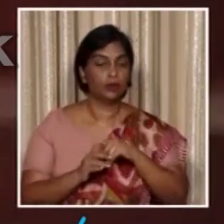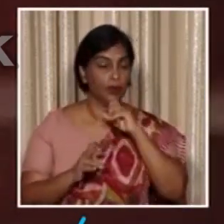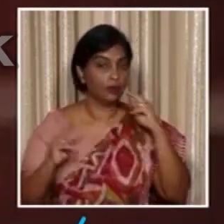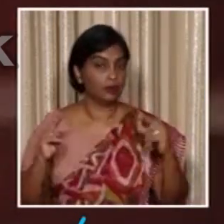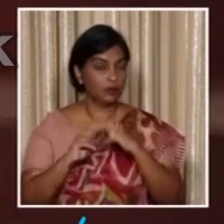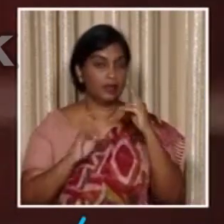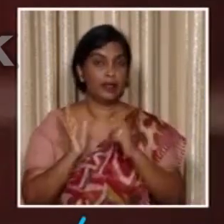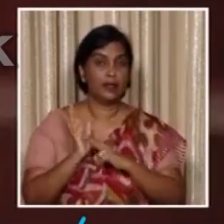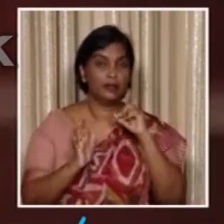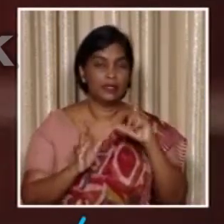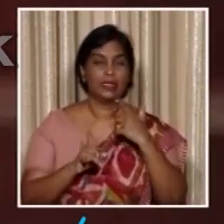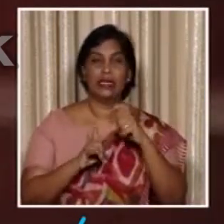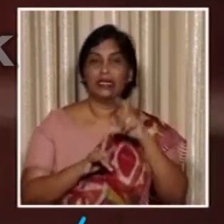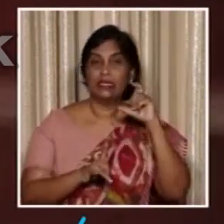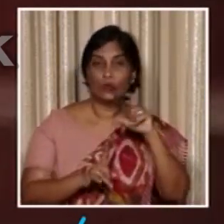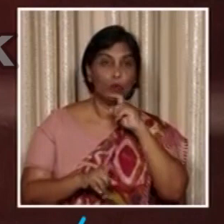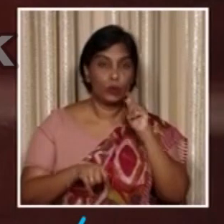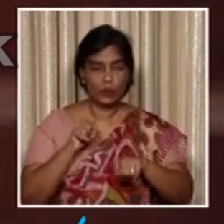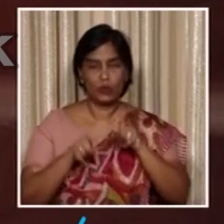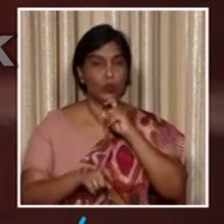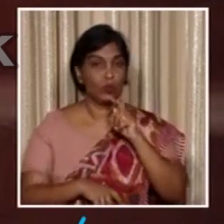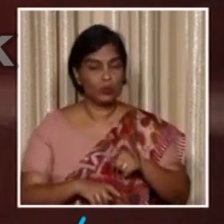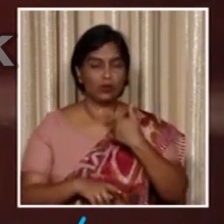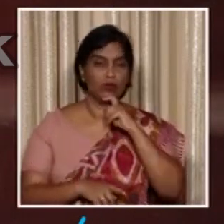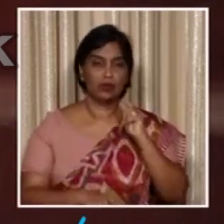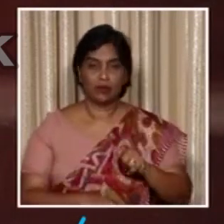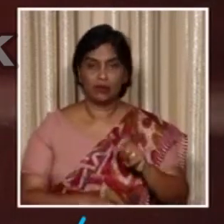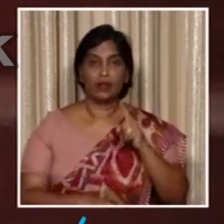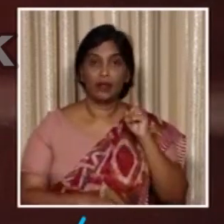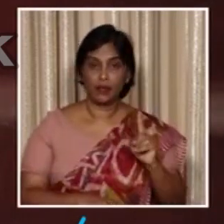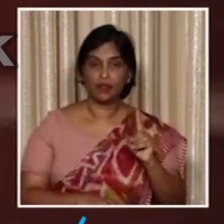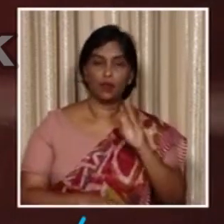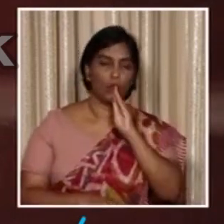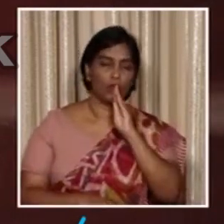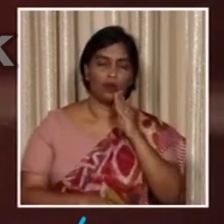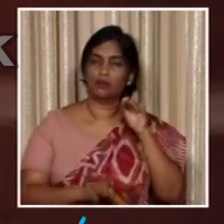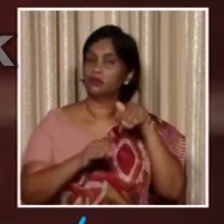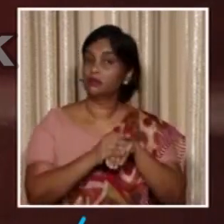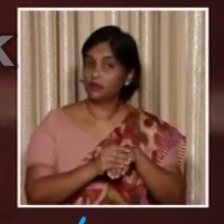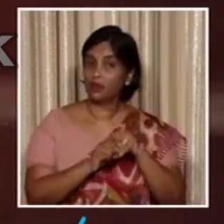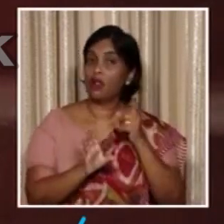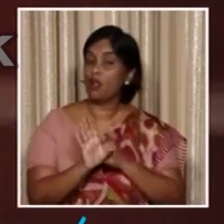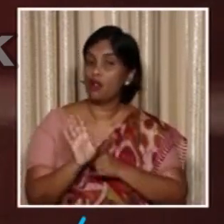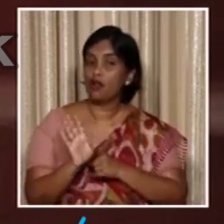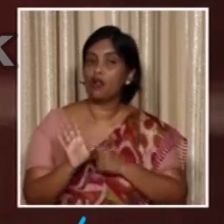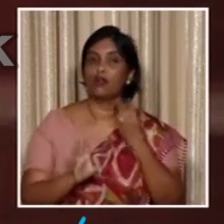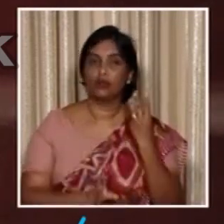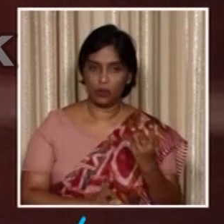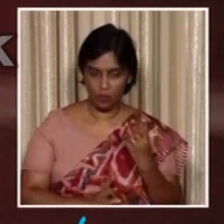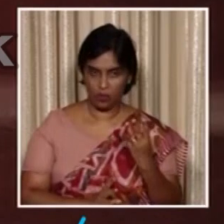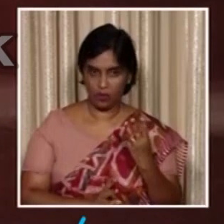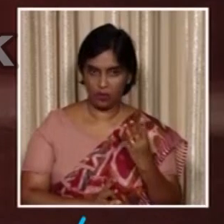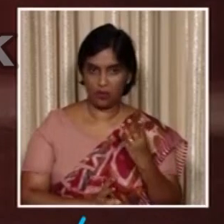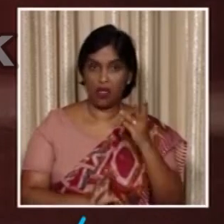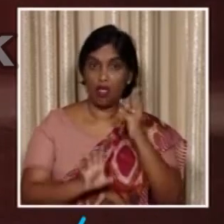අධිකරණවල, දිසා අධිකරණවල, මහේස්ත්‍රාත් අධිකරණවල විනිසුරුවරයෙකු එක ස්ථානයක සාමාන්‍යයෙන් ගත කළ යුතු කාලය වසර 3යි.